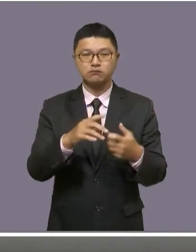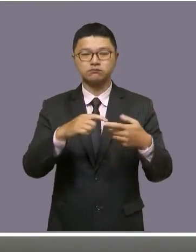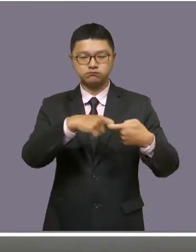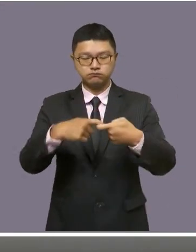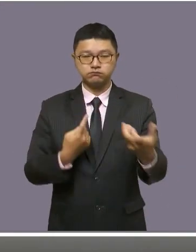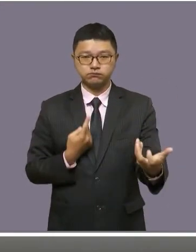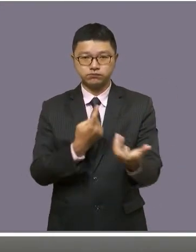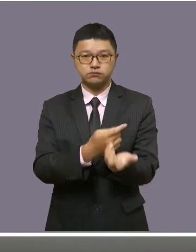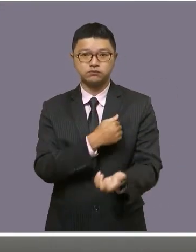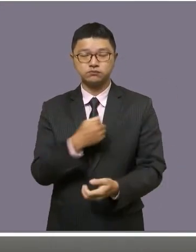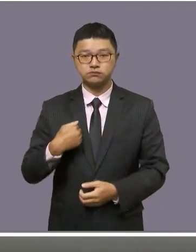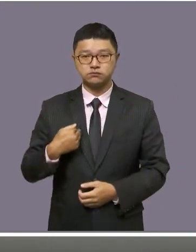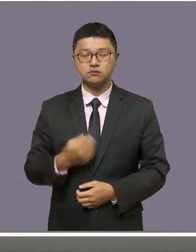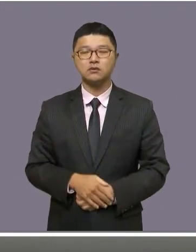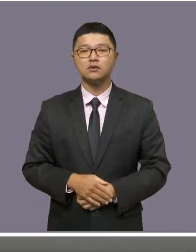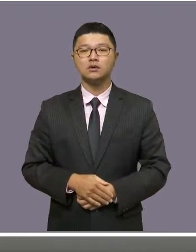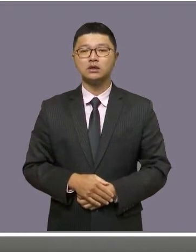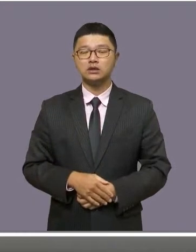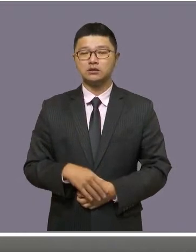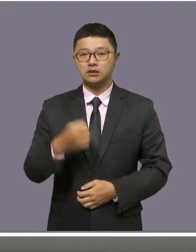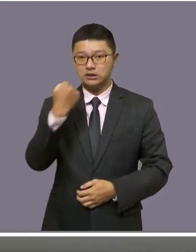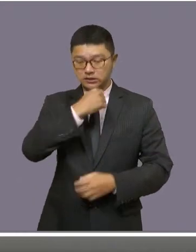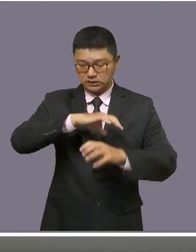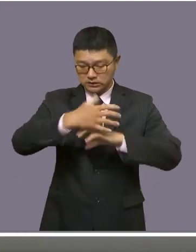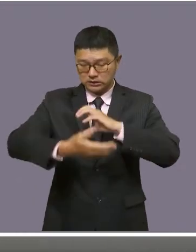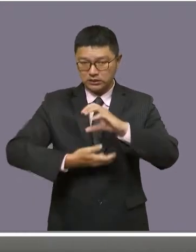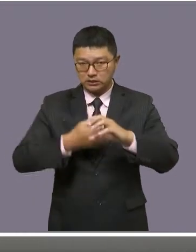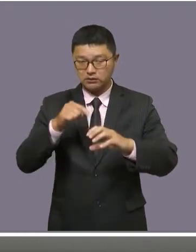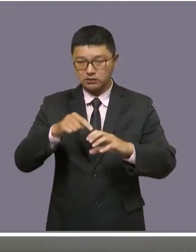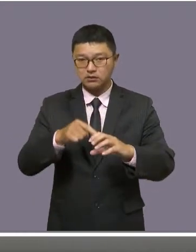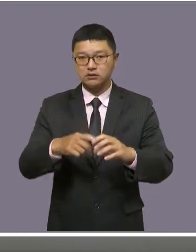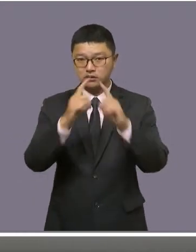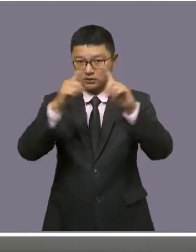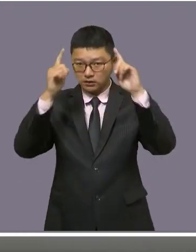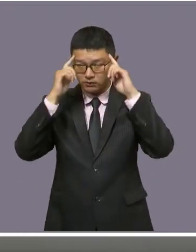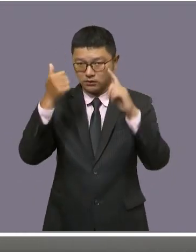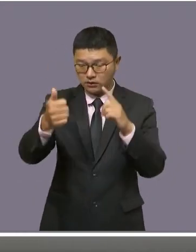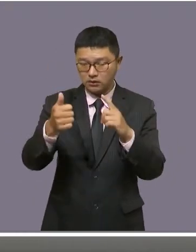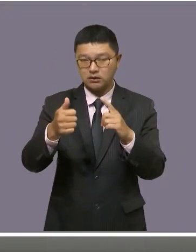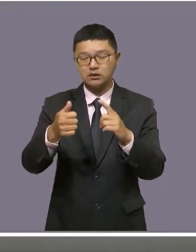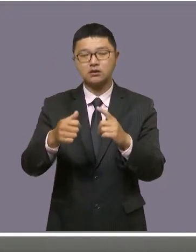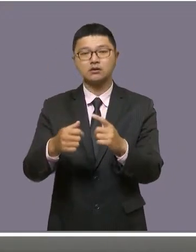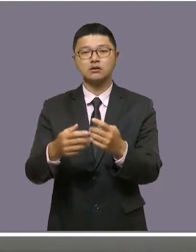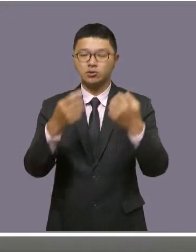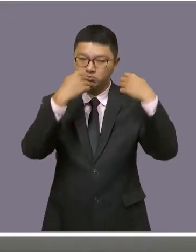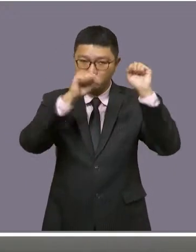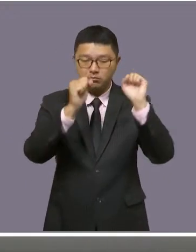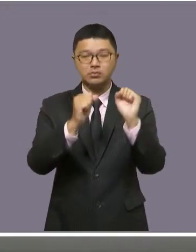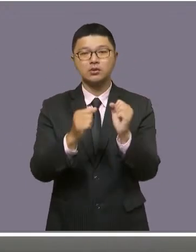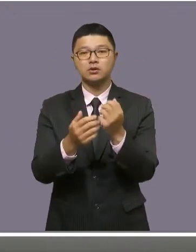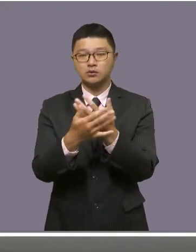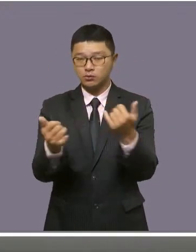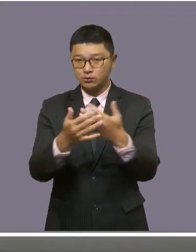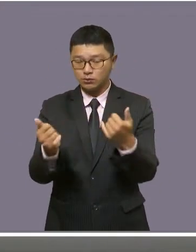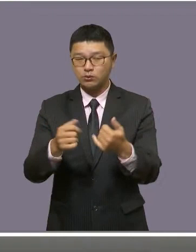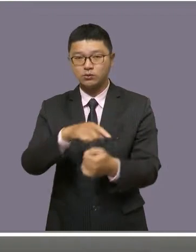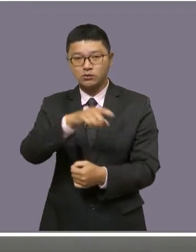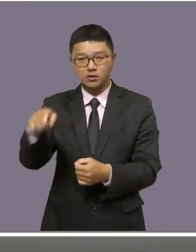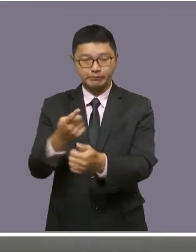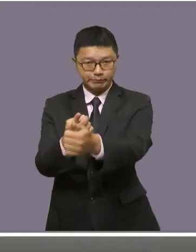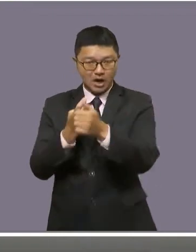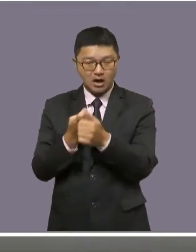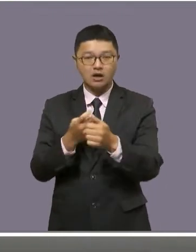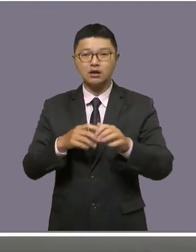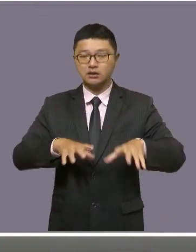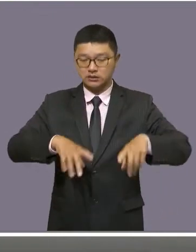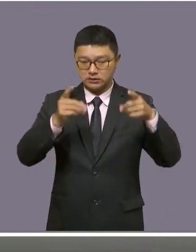那我们当然招收的是全球优秀的大学的在学的或是毕业的境外生，但第一阶